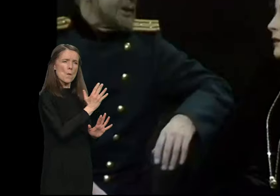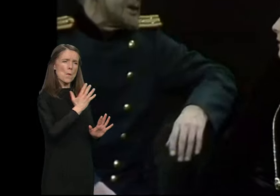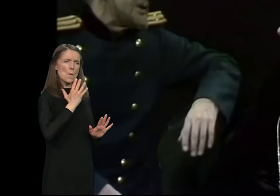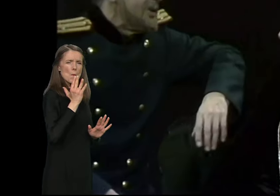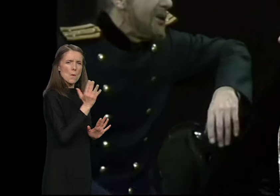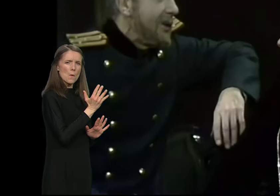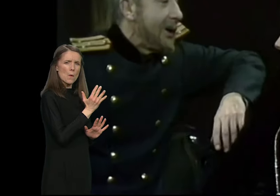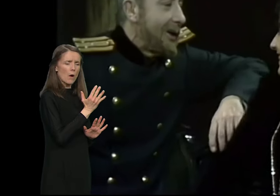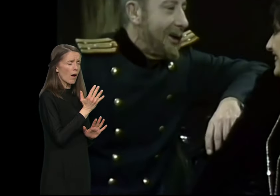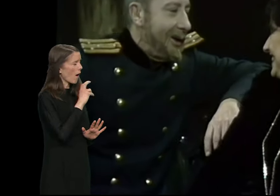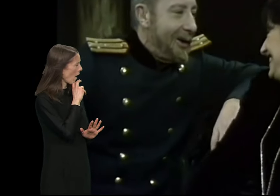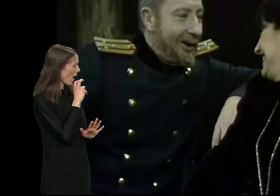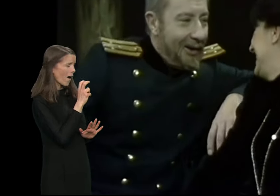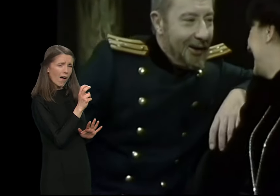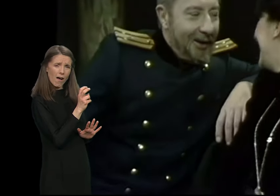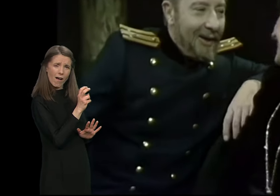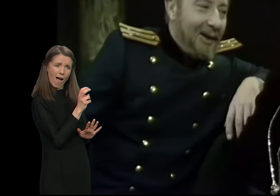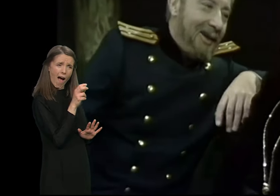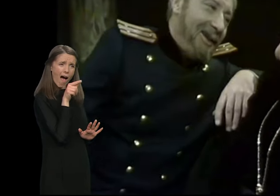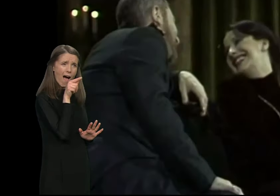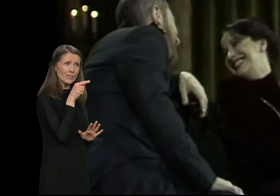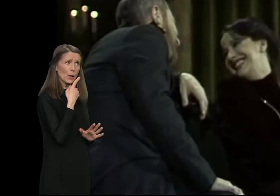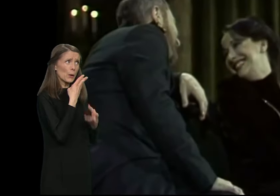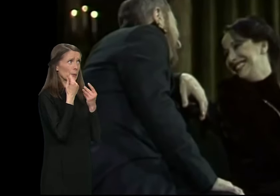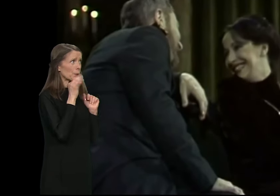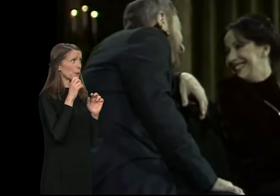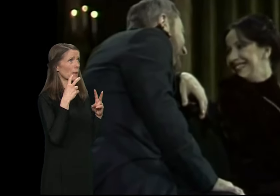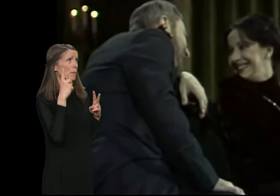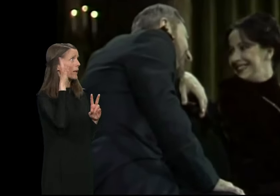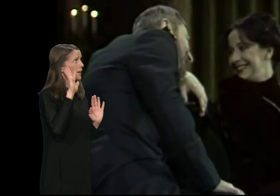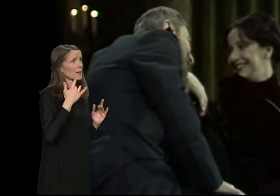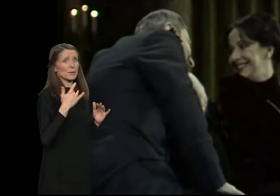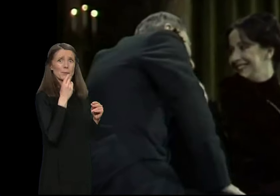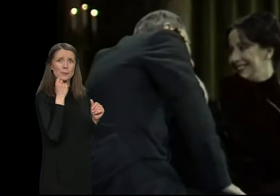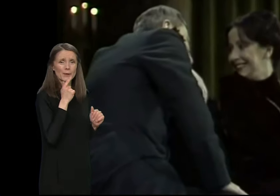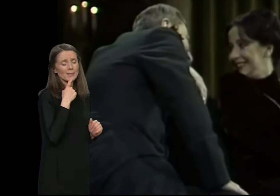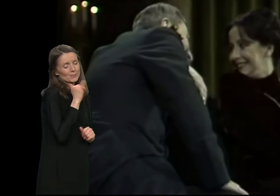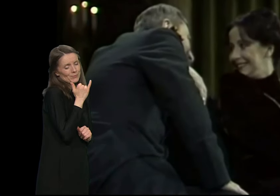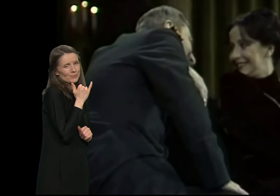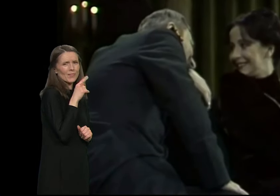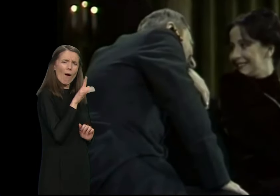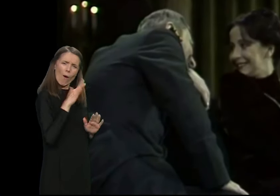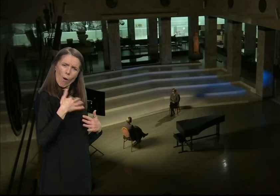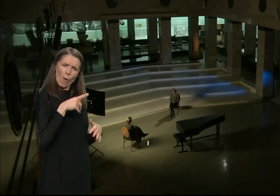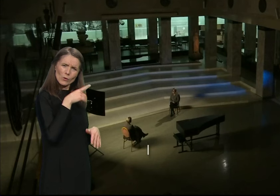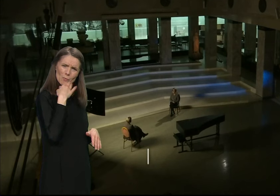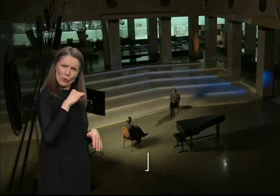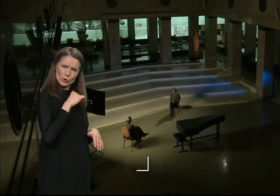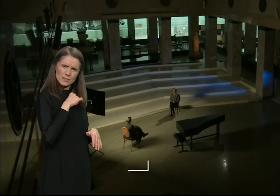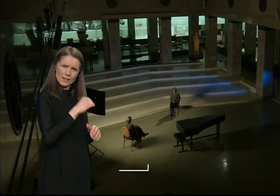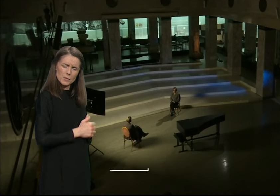Vi ste sujeverni. Da. Kako je to zanimljivo. Tu